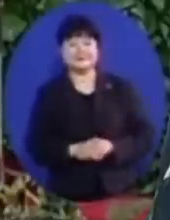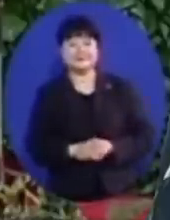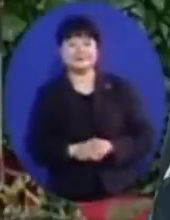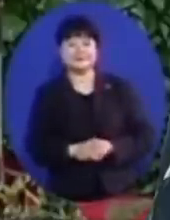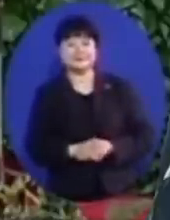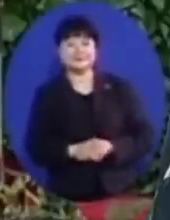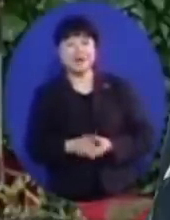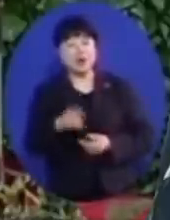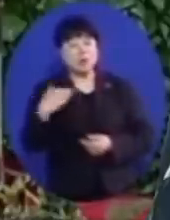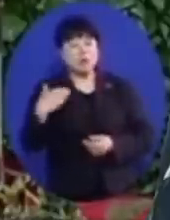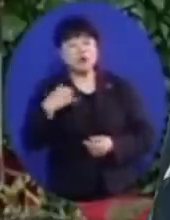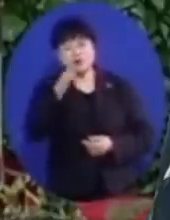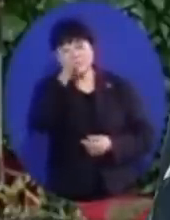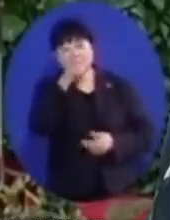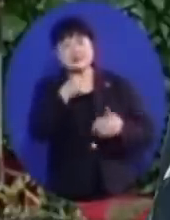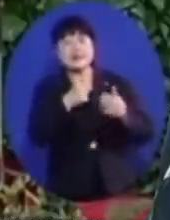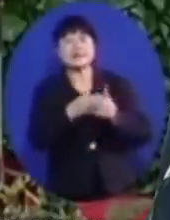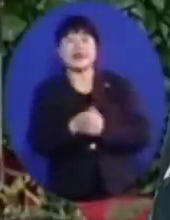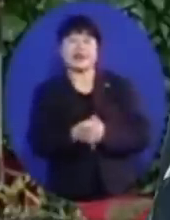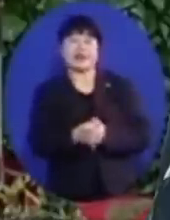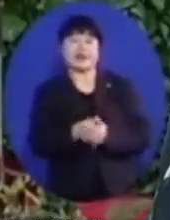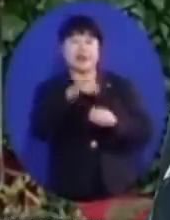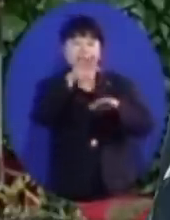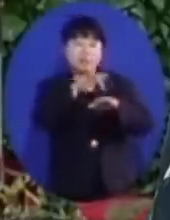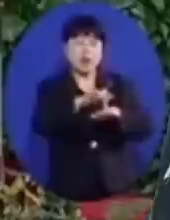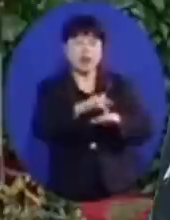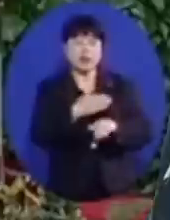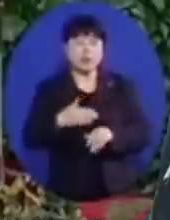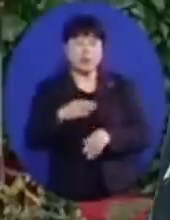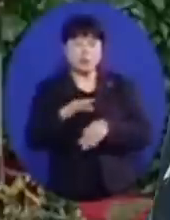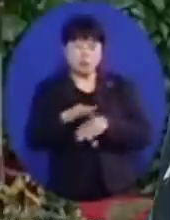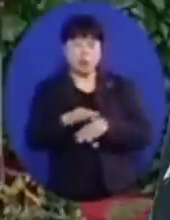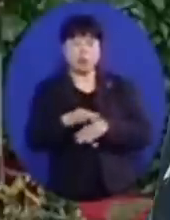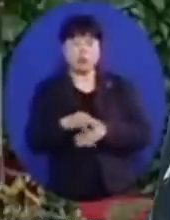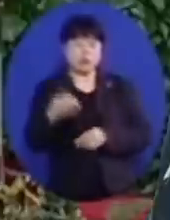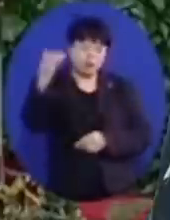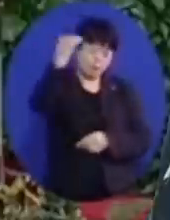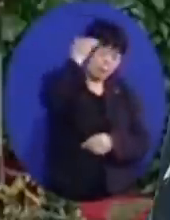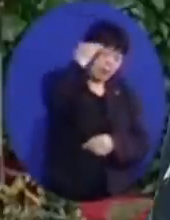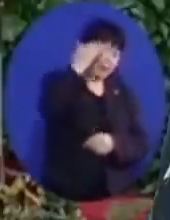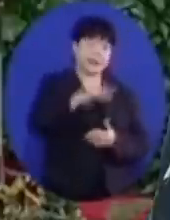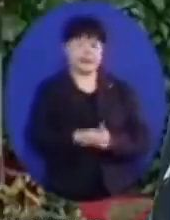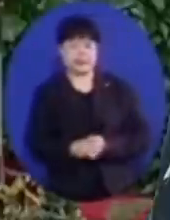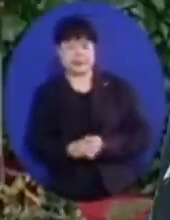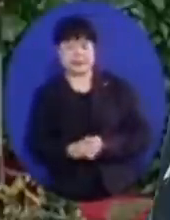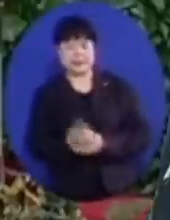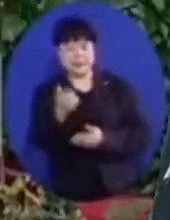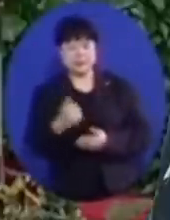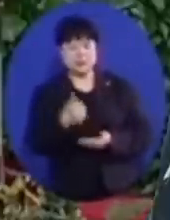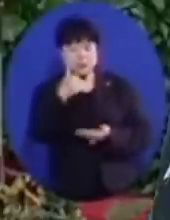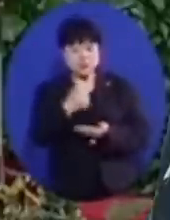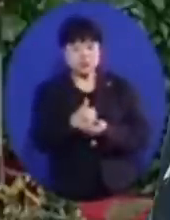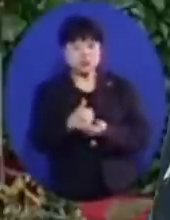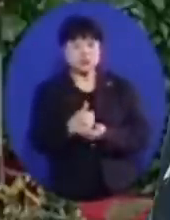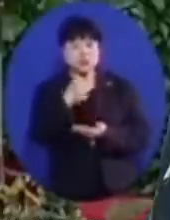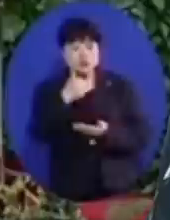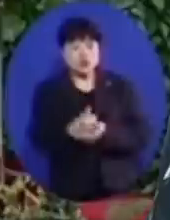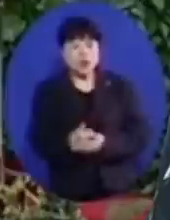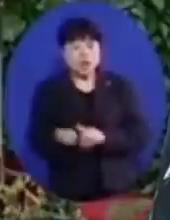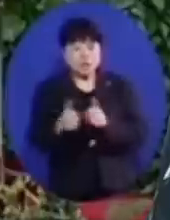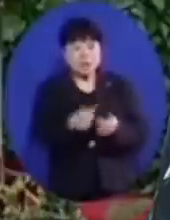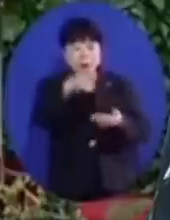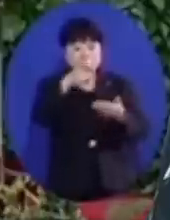그걸 모르고 있으니까 마귀가 육체를 통해서 우리에게 자꾸 공격을 하지 이미 죄와 사망하면서 해방된 것을